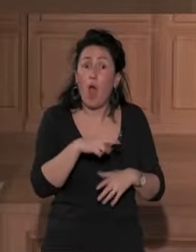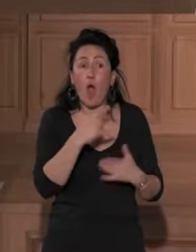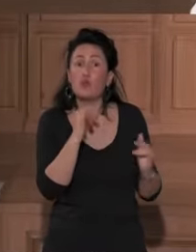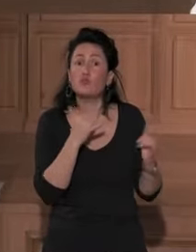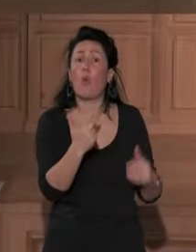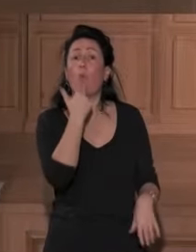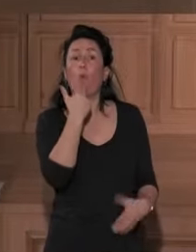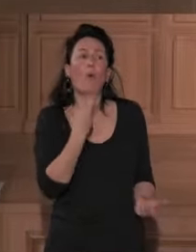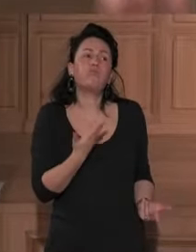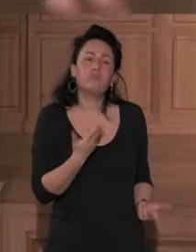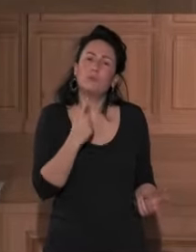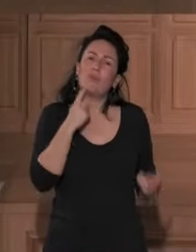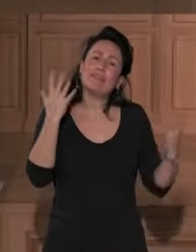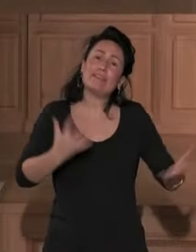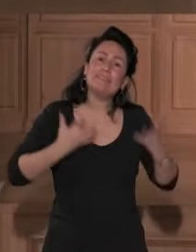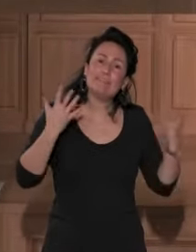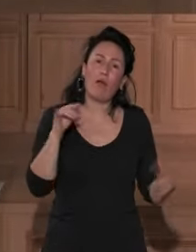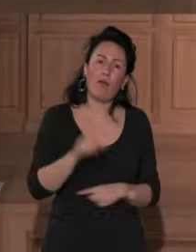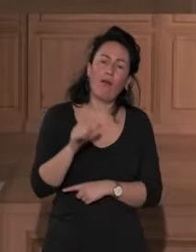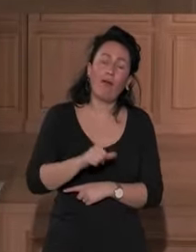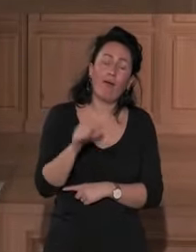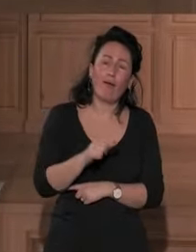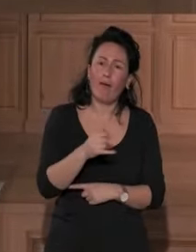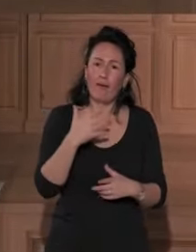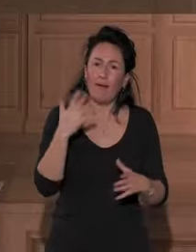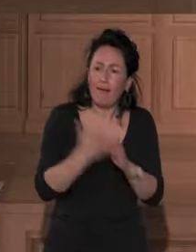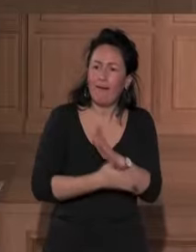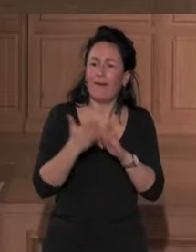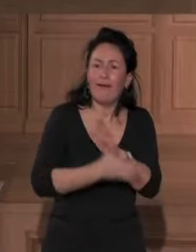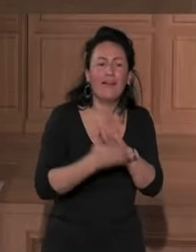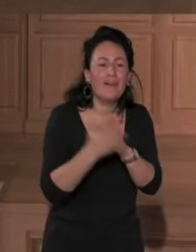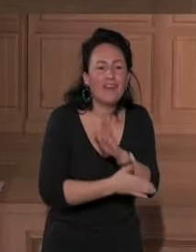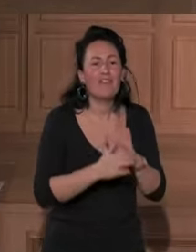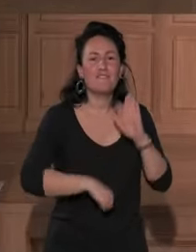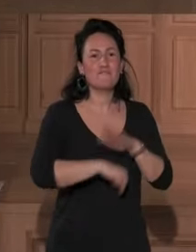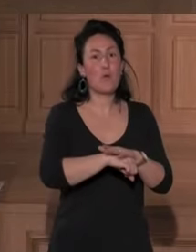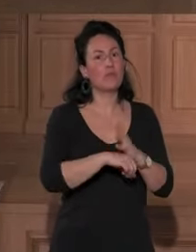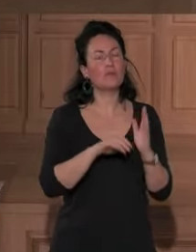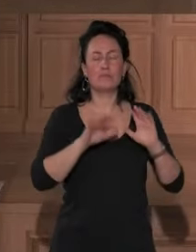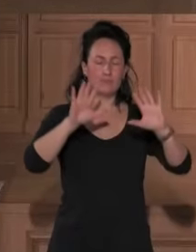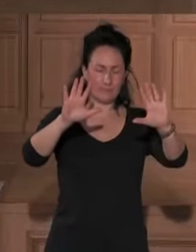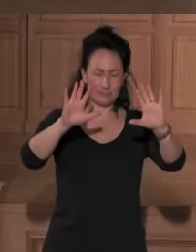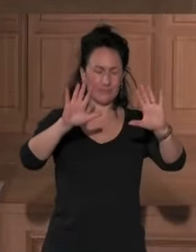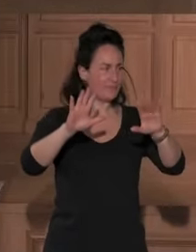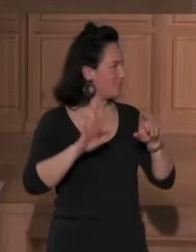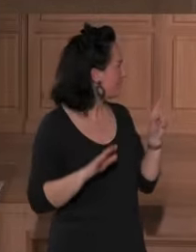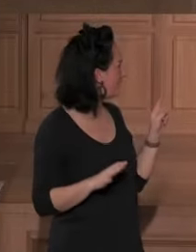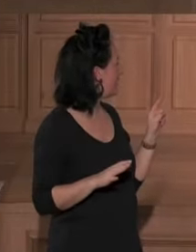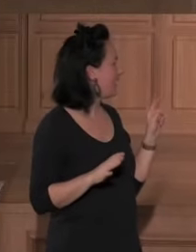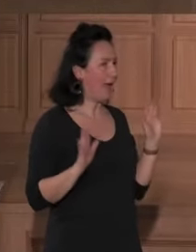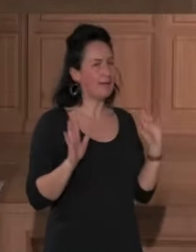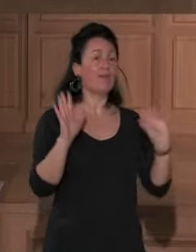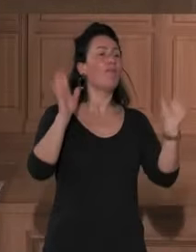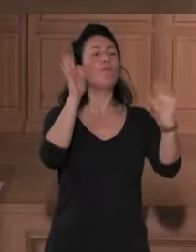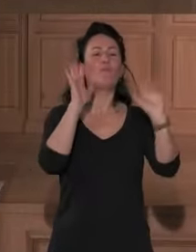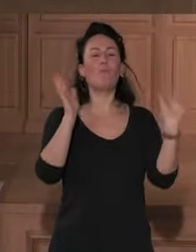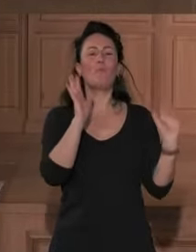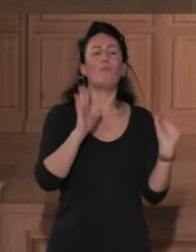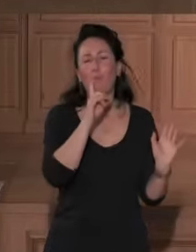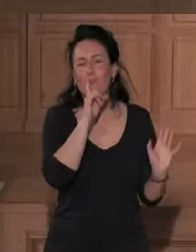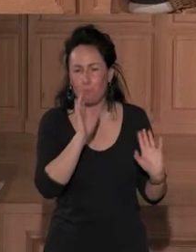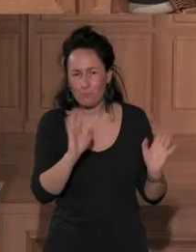je vais. Faites attention. Détendez-vous. Dans cette salle des. Là, c'est complètement détendu. Mais c'est parce qu'il vient de